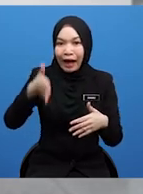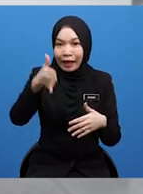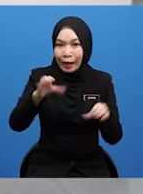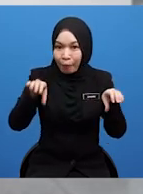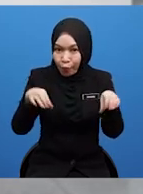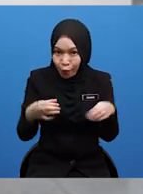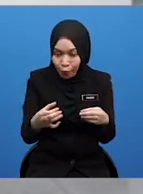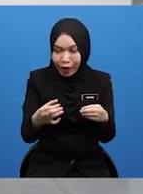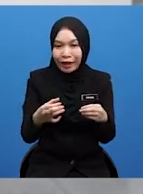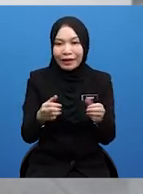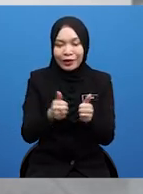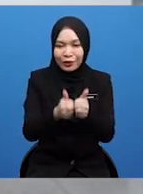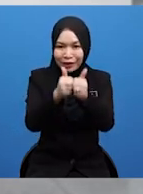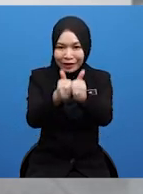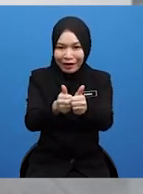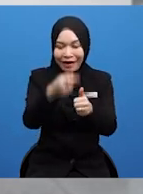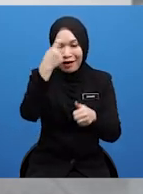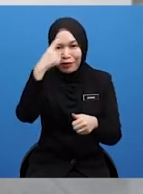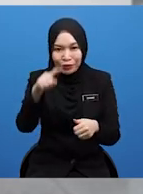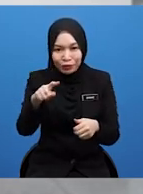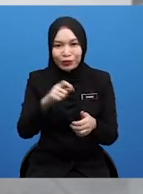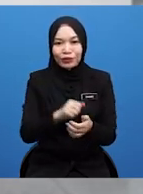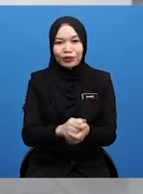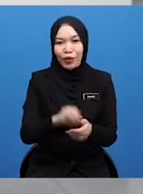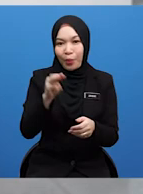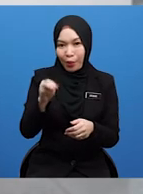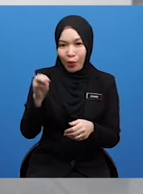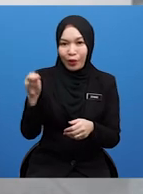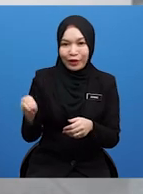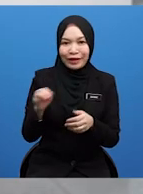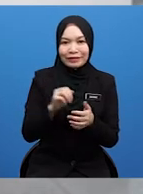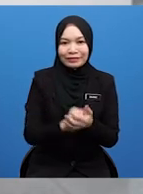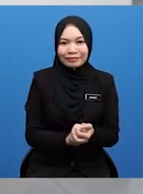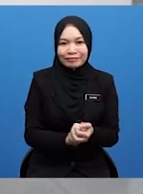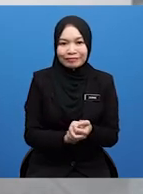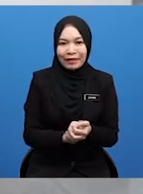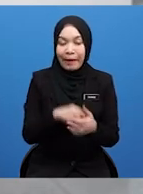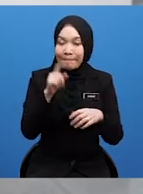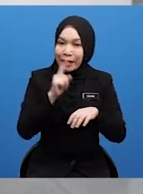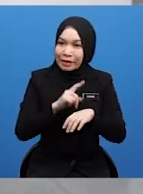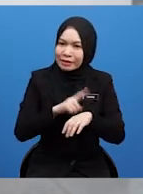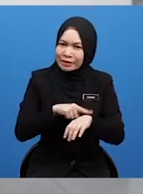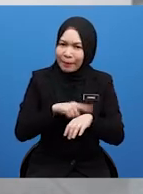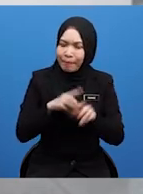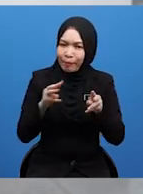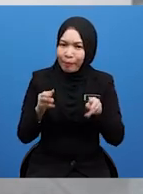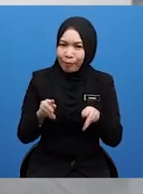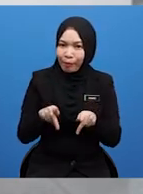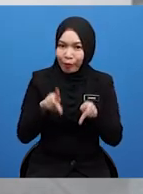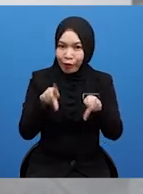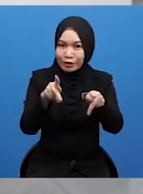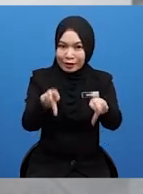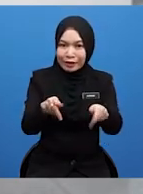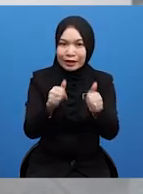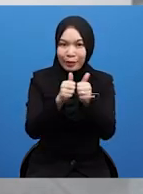apresiasi terhadap karya yang telah dihasilkan itu selalunya apa yang berlaku semasa proses apresiasi berlangsung Cikgu adalah seperti